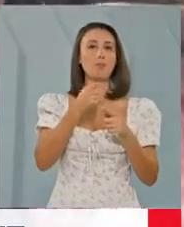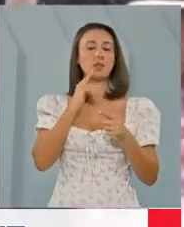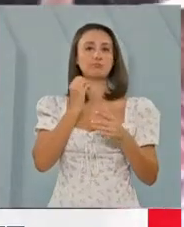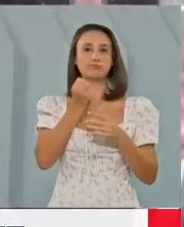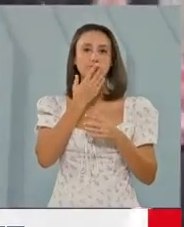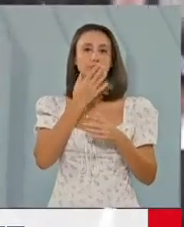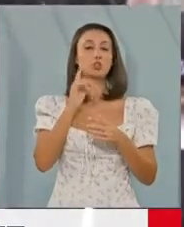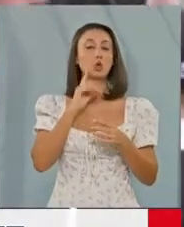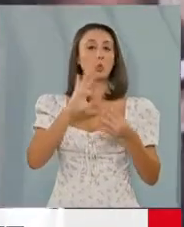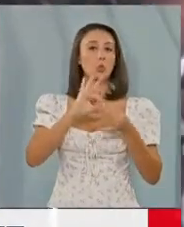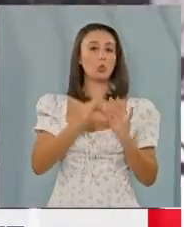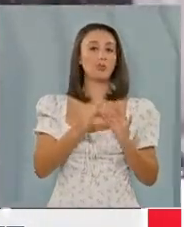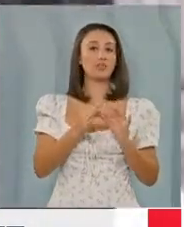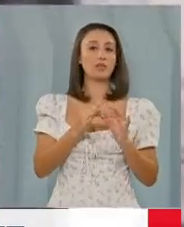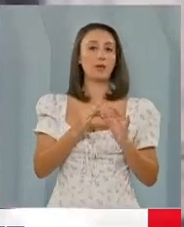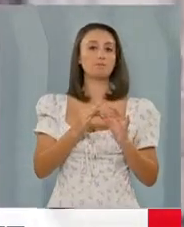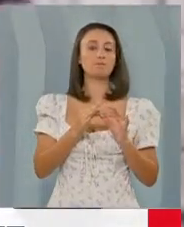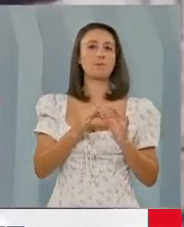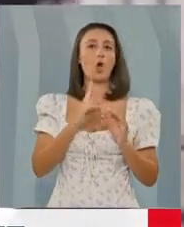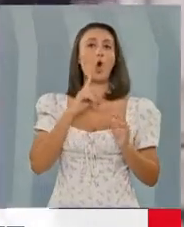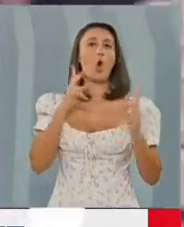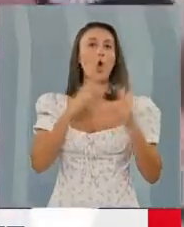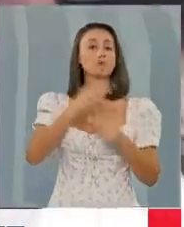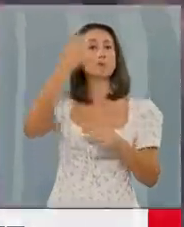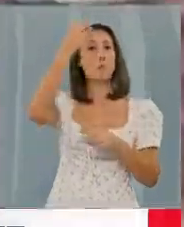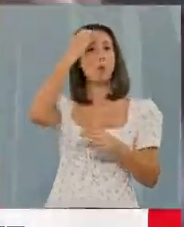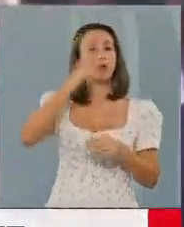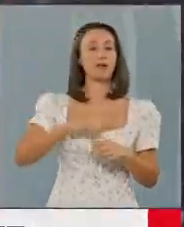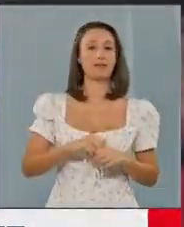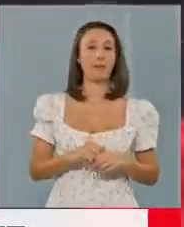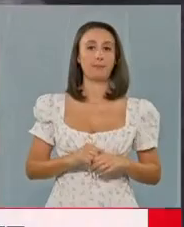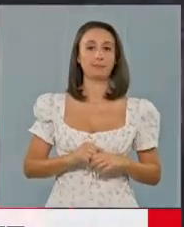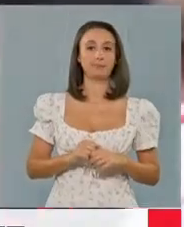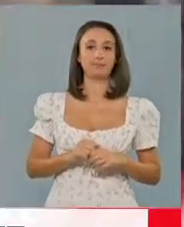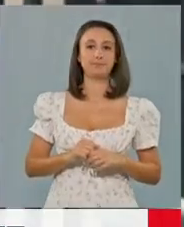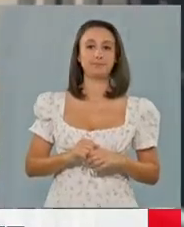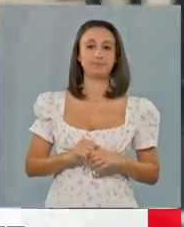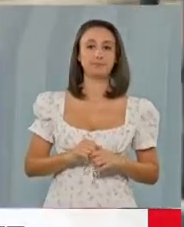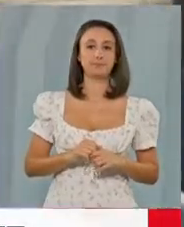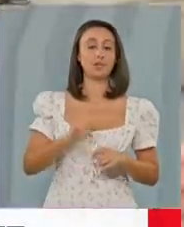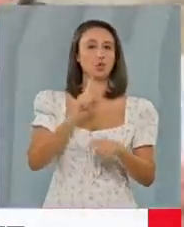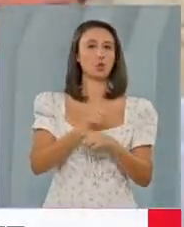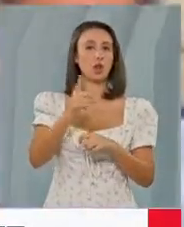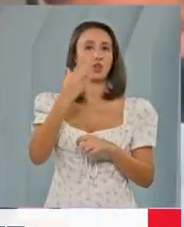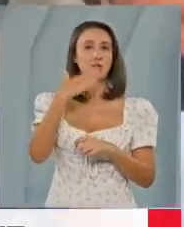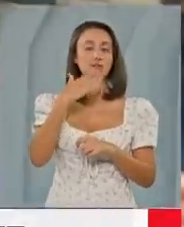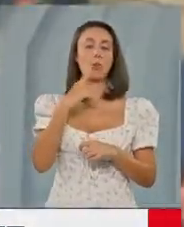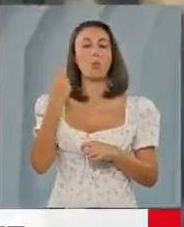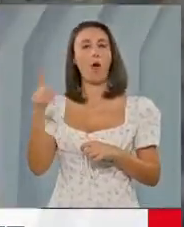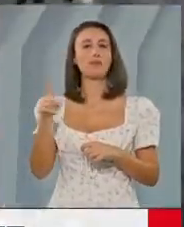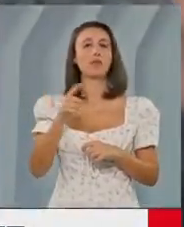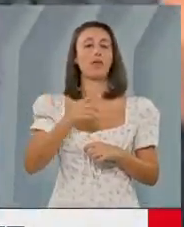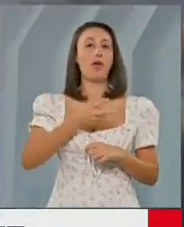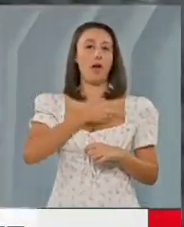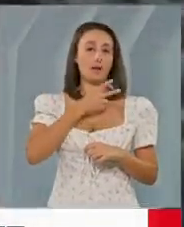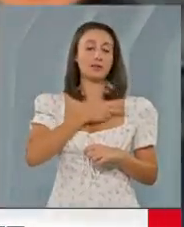blasfemic alături de cuvintele aboliți monarhia în timpul ceremoniei de proclamare a noului rege. Tot în aceeași zi, la Oxford, un alt britanic